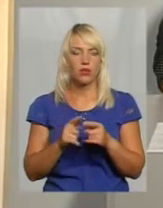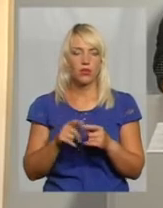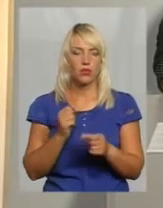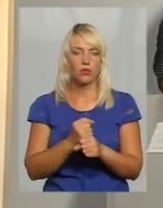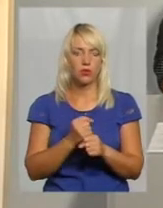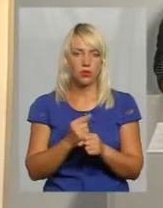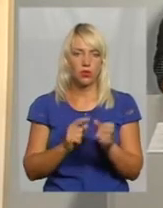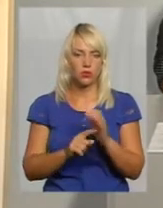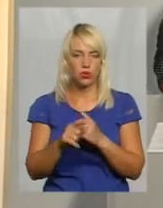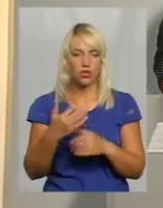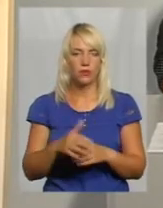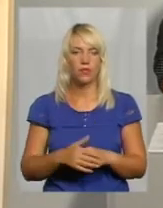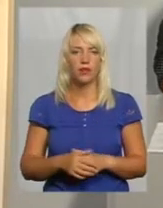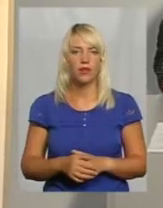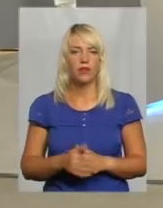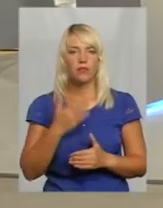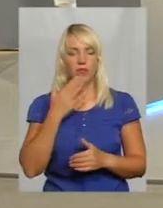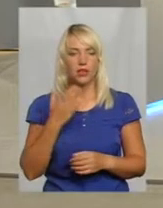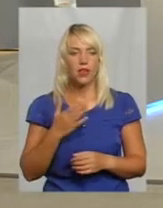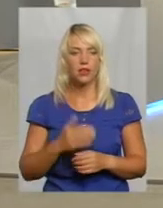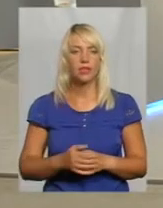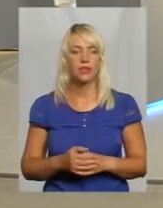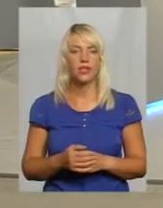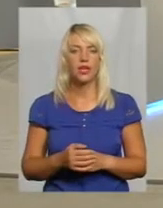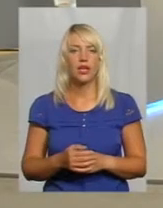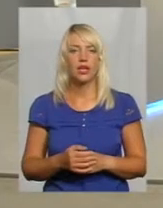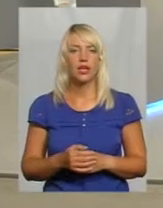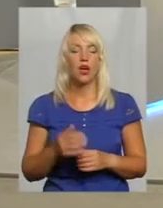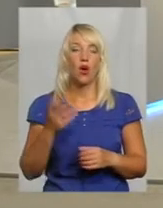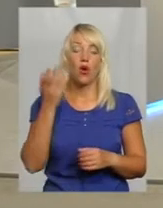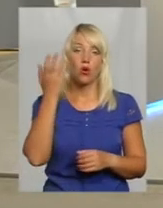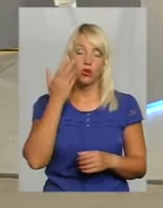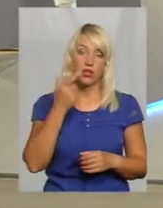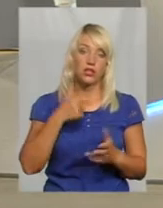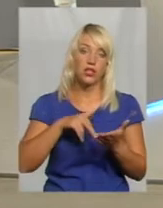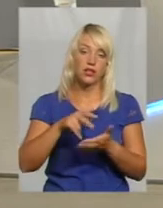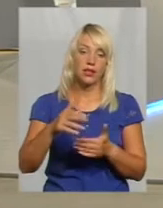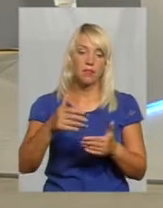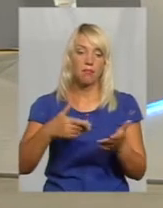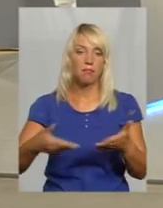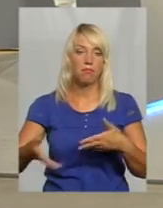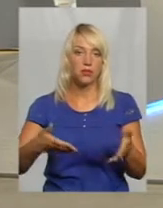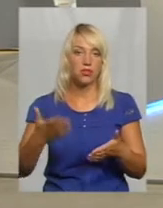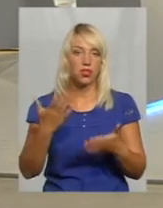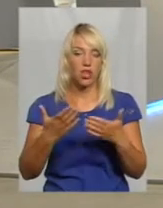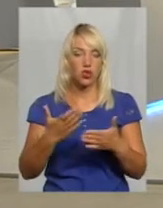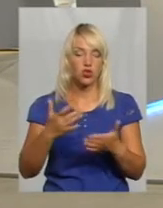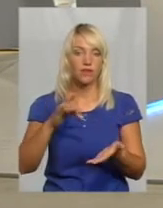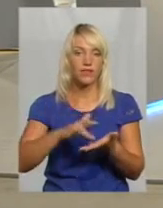От за тиждень, ну, вона десь колись виходить пішки, якщо знаходиться в центрі.